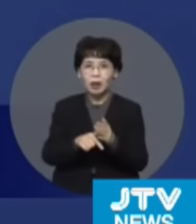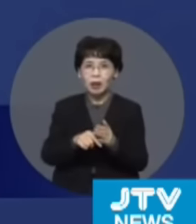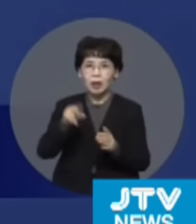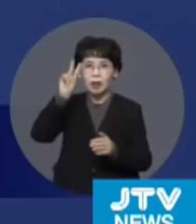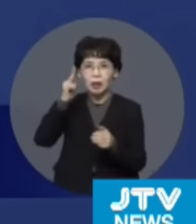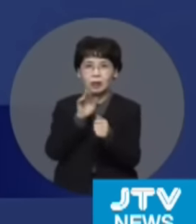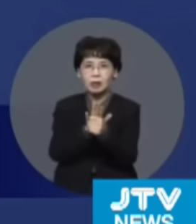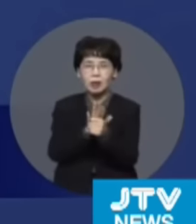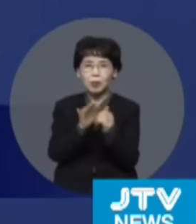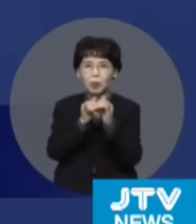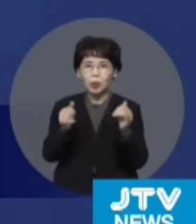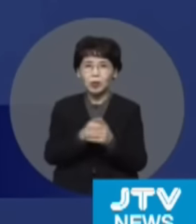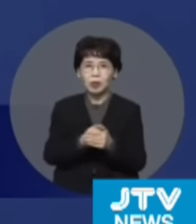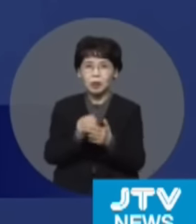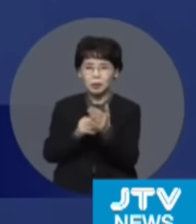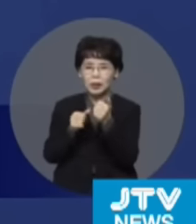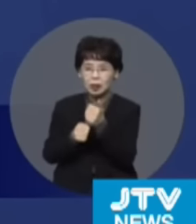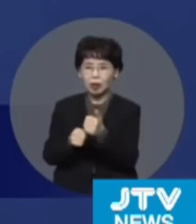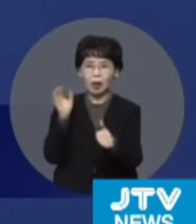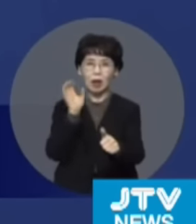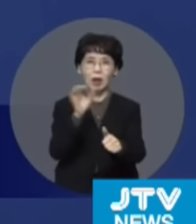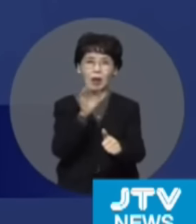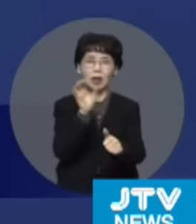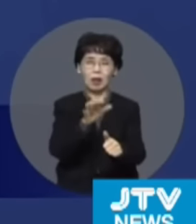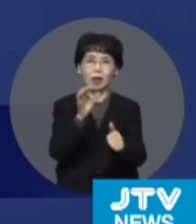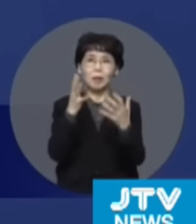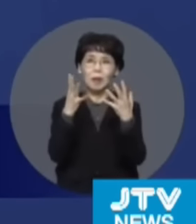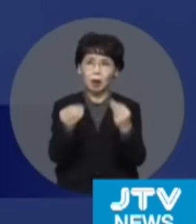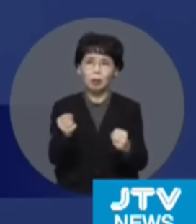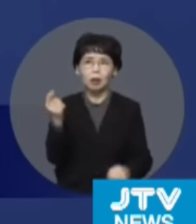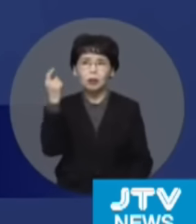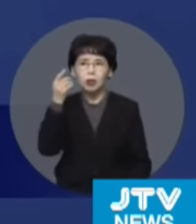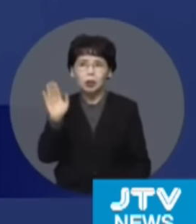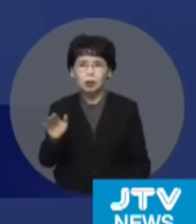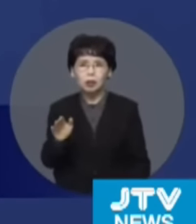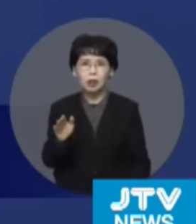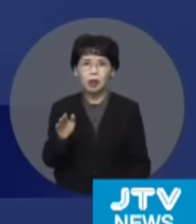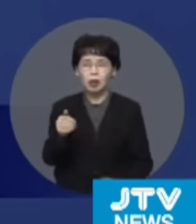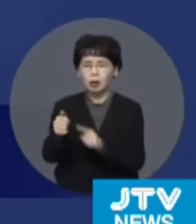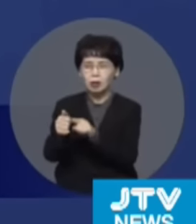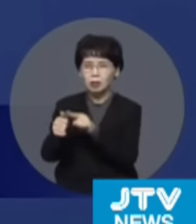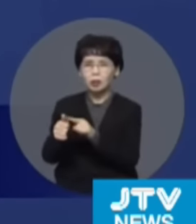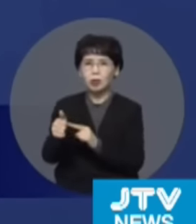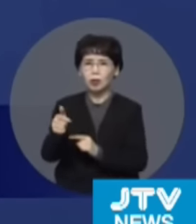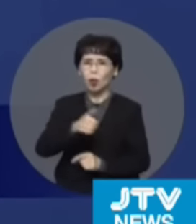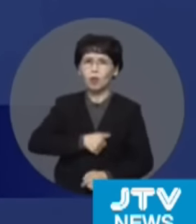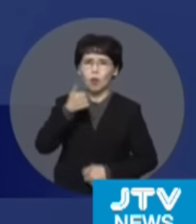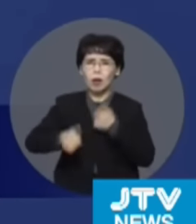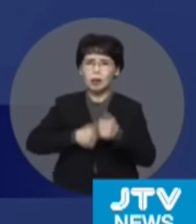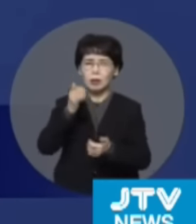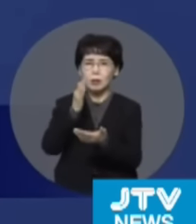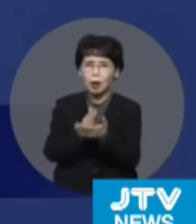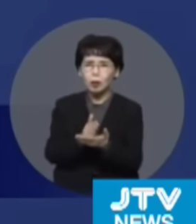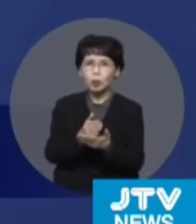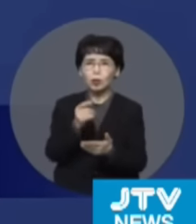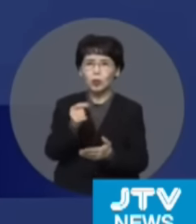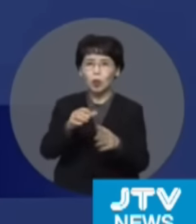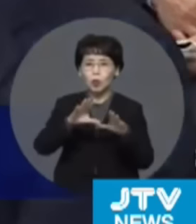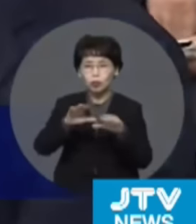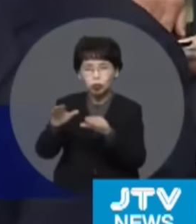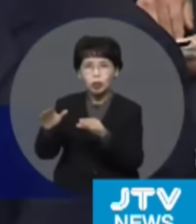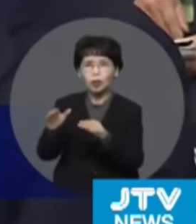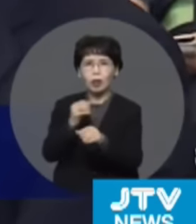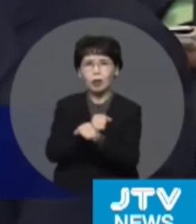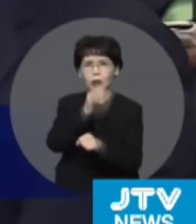참모들한테 막 야단을 많이 친다는 말이 있는데 당신 그 좀 부드럽게 해. 그런 거를 뭐 국정 관여라고